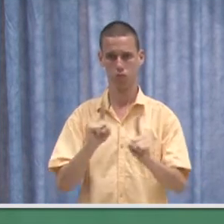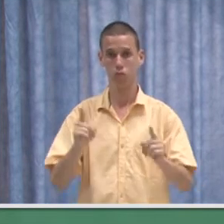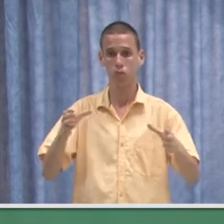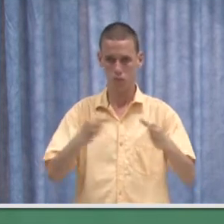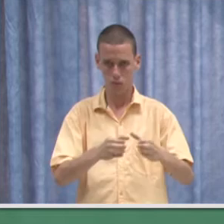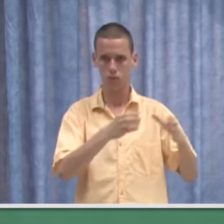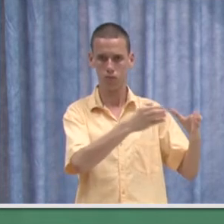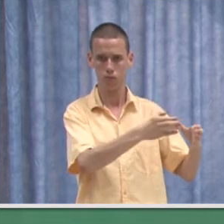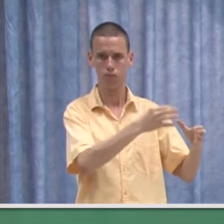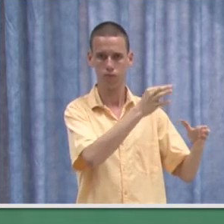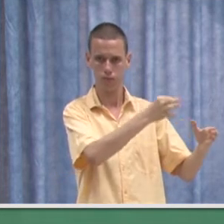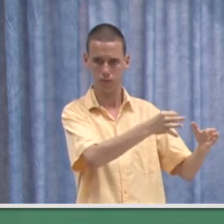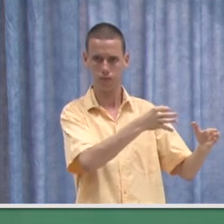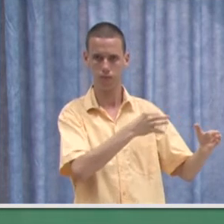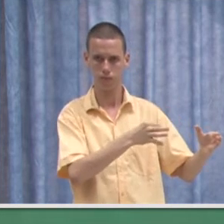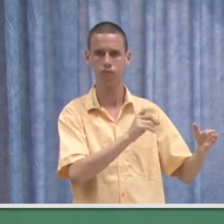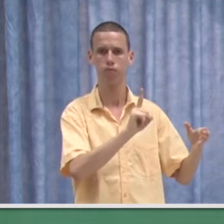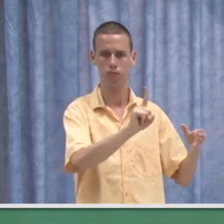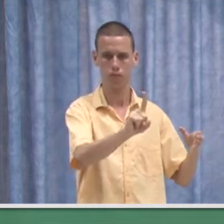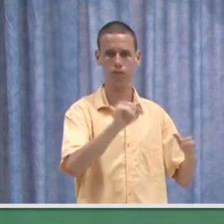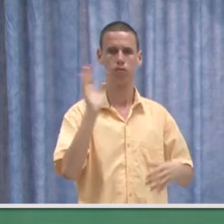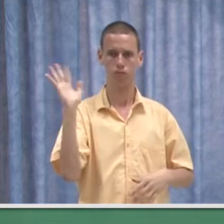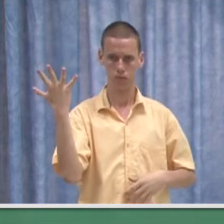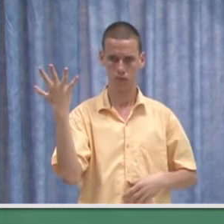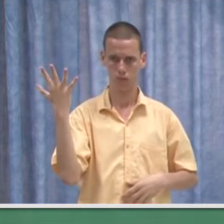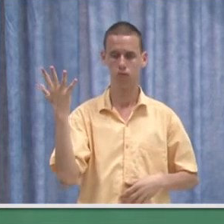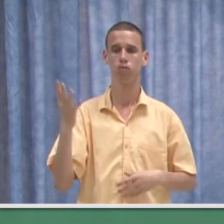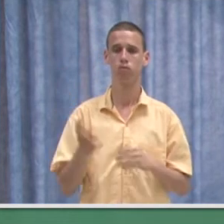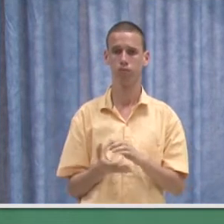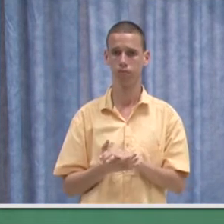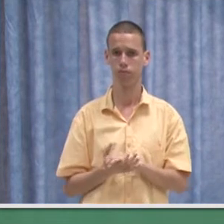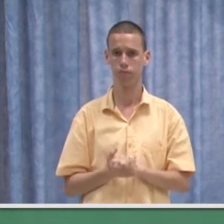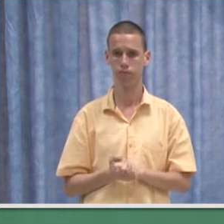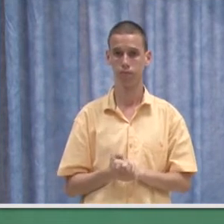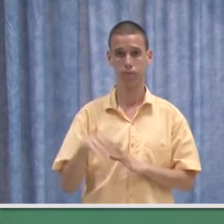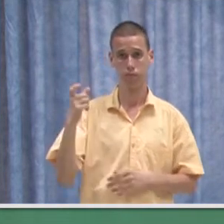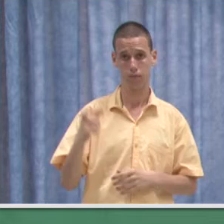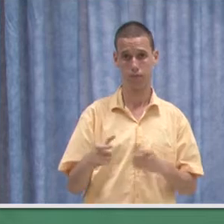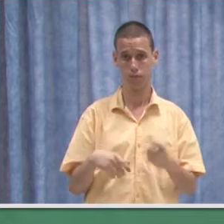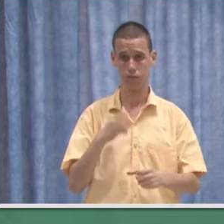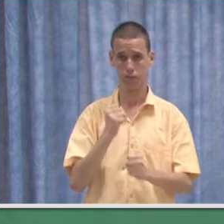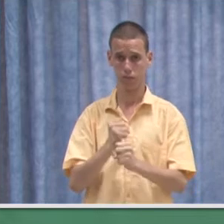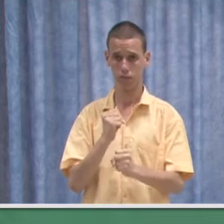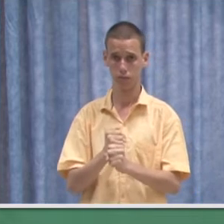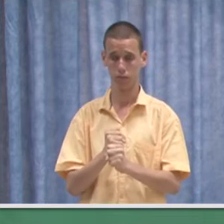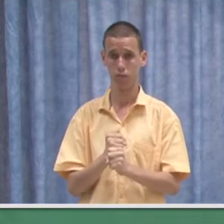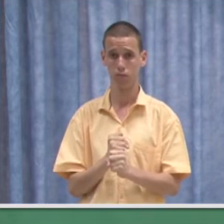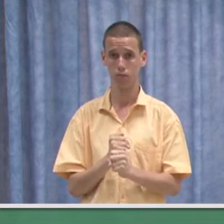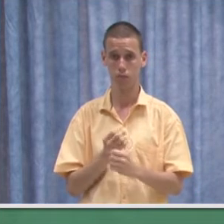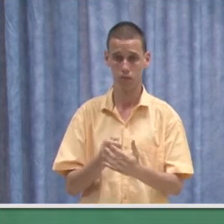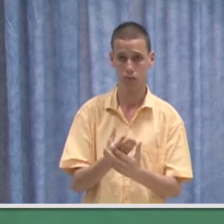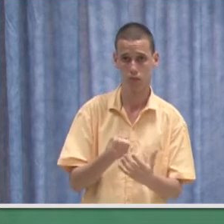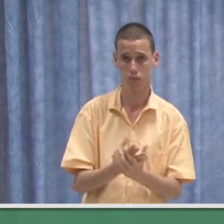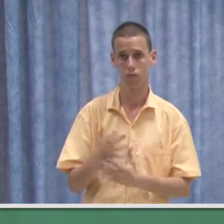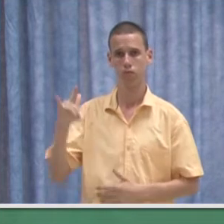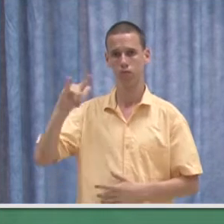rester. Je crois que ça, si vous faites marketing, peut-être un peu ahead of themselves. Nous passons aucune permission pour